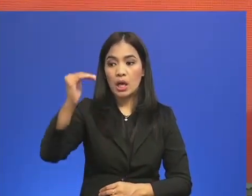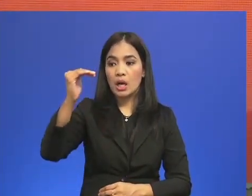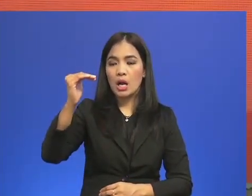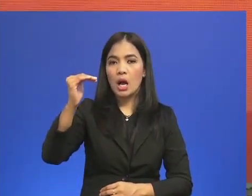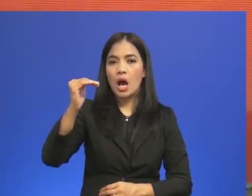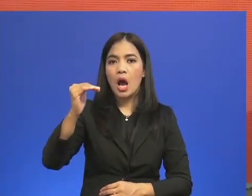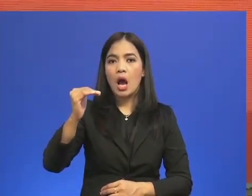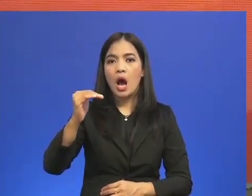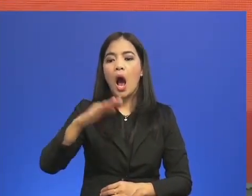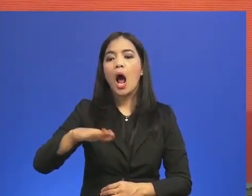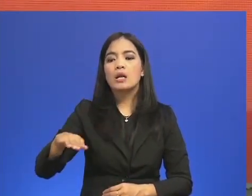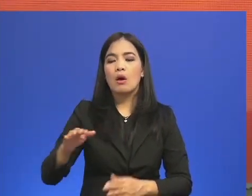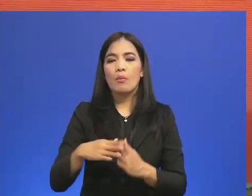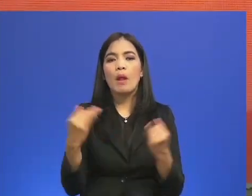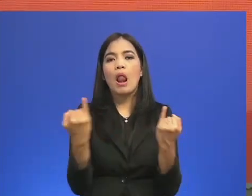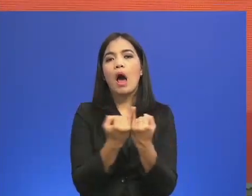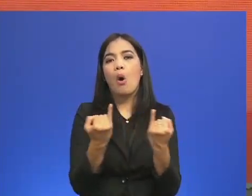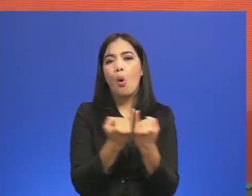sudah melawan.